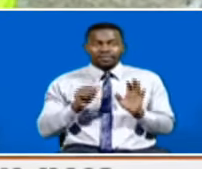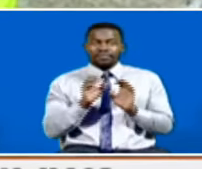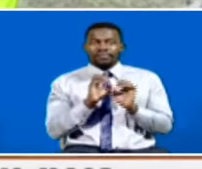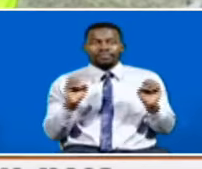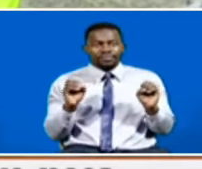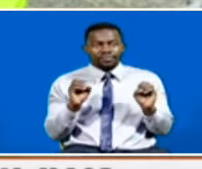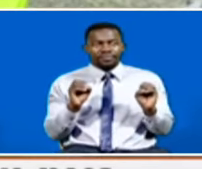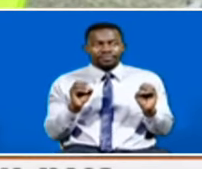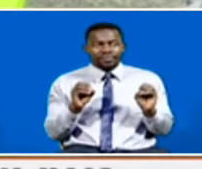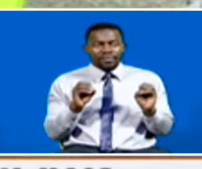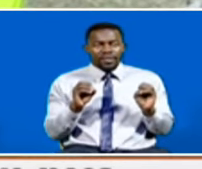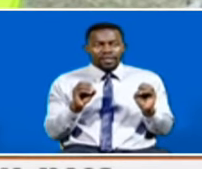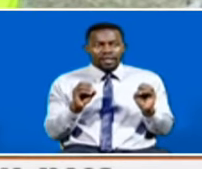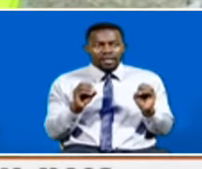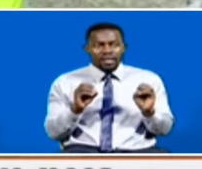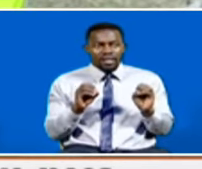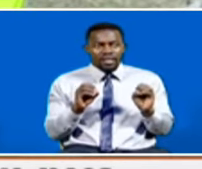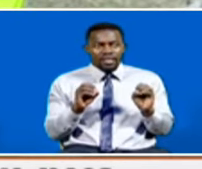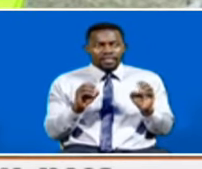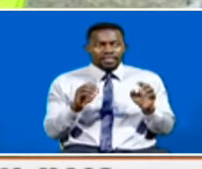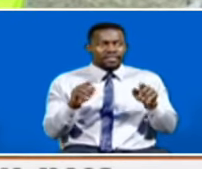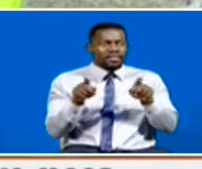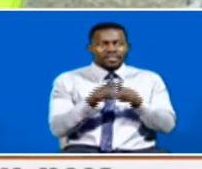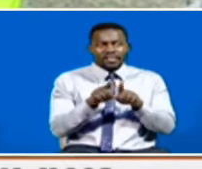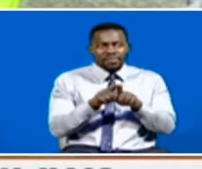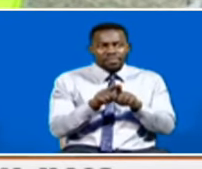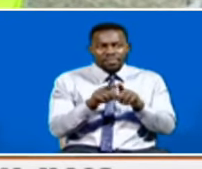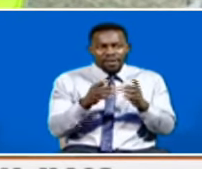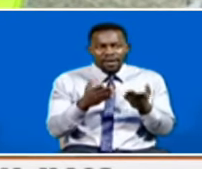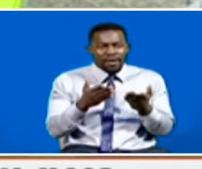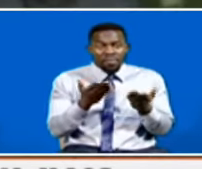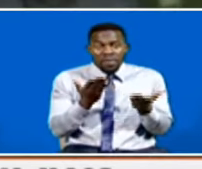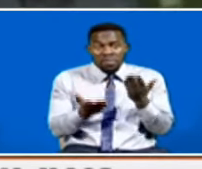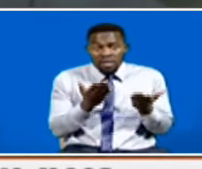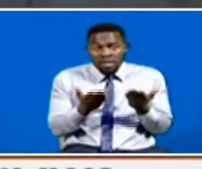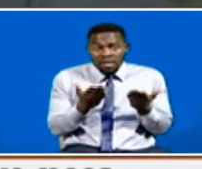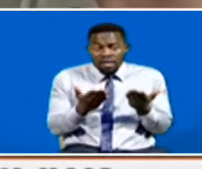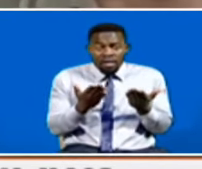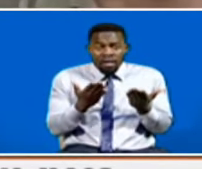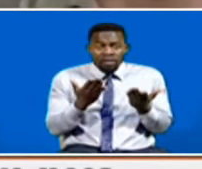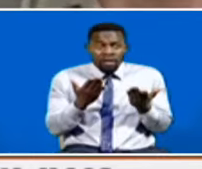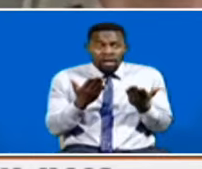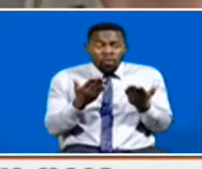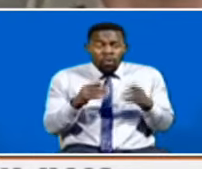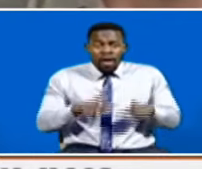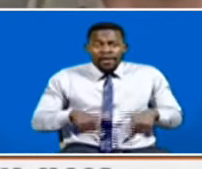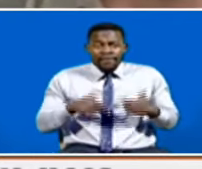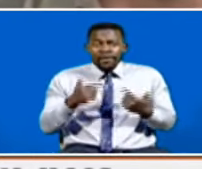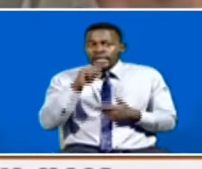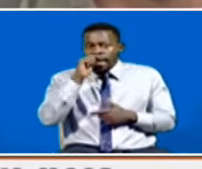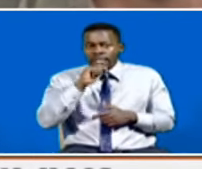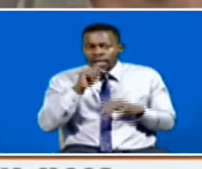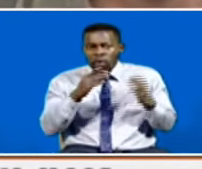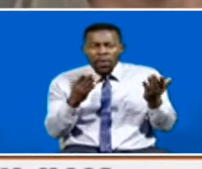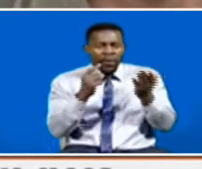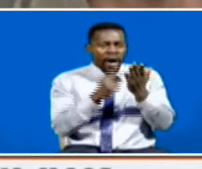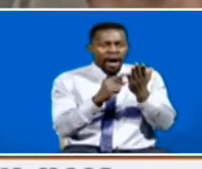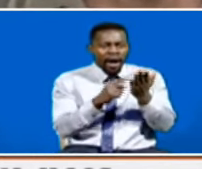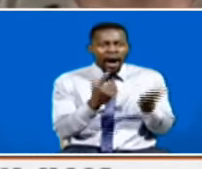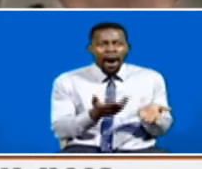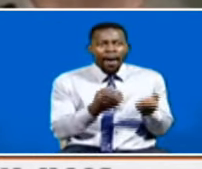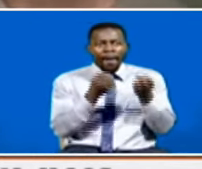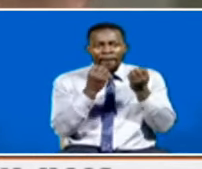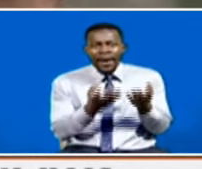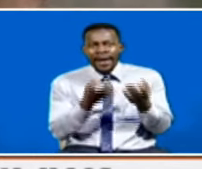tunaona kama sisi tunafikiri tunaishi Tanzania au Uganda. Many of you have seen, have covered